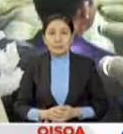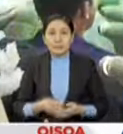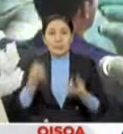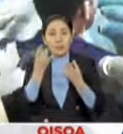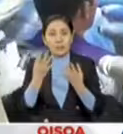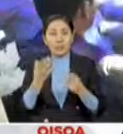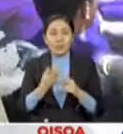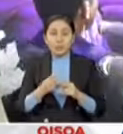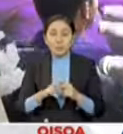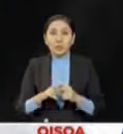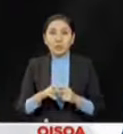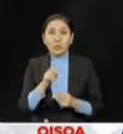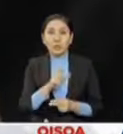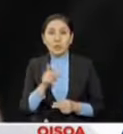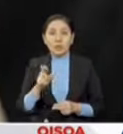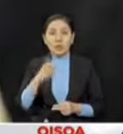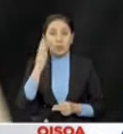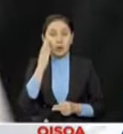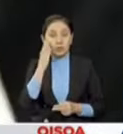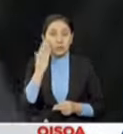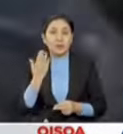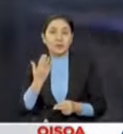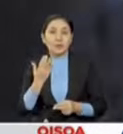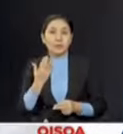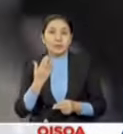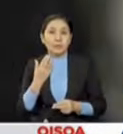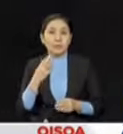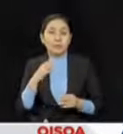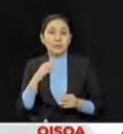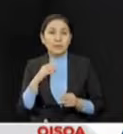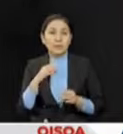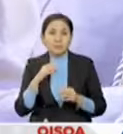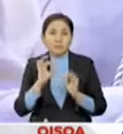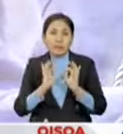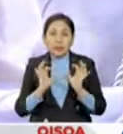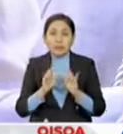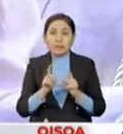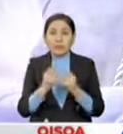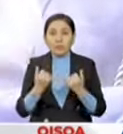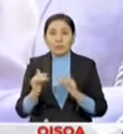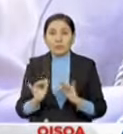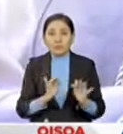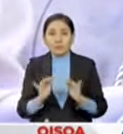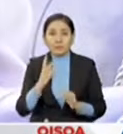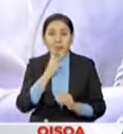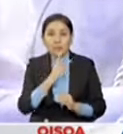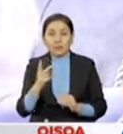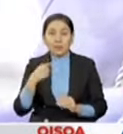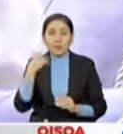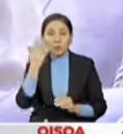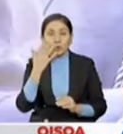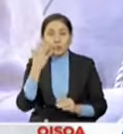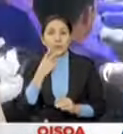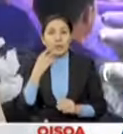Ma'naviyat o'sha insonning ongiga borib taqaladi. Bugungi tadbirdan ham biz ko'zlagan maqsad